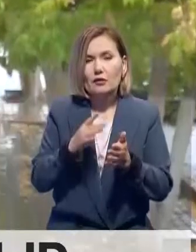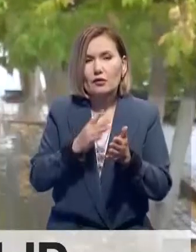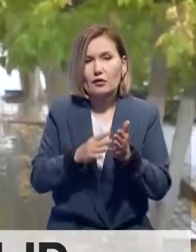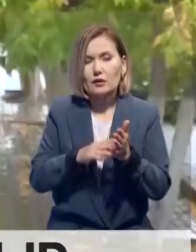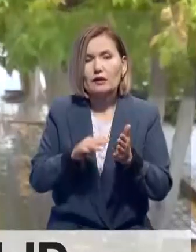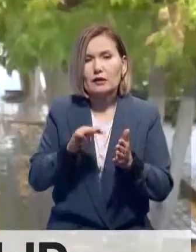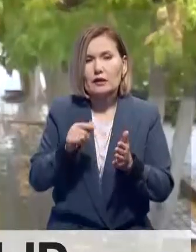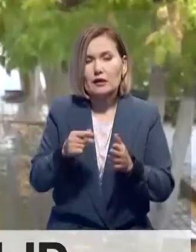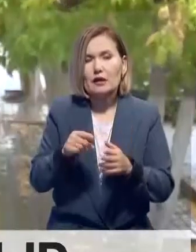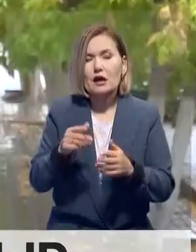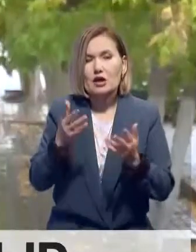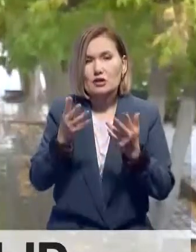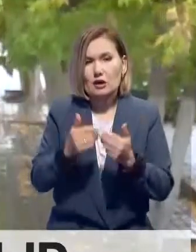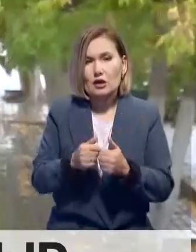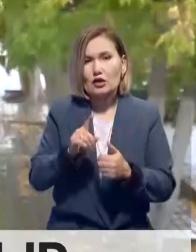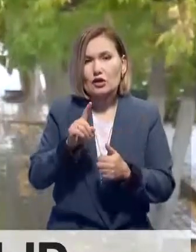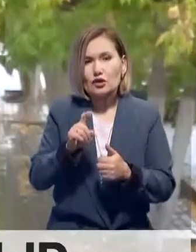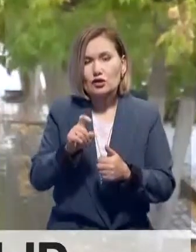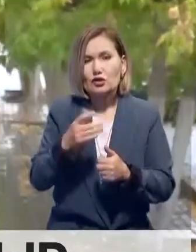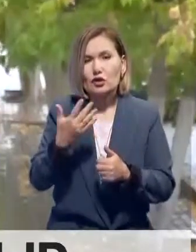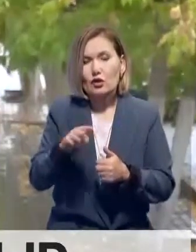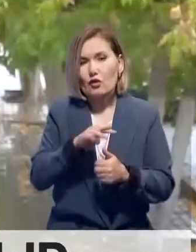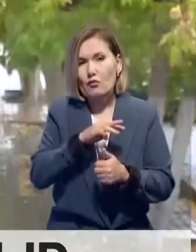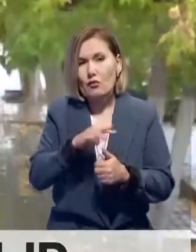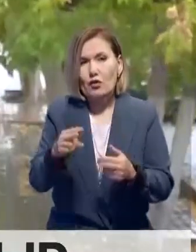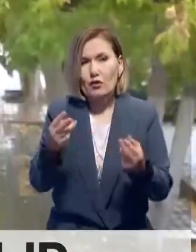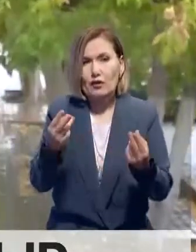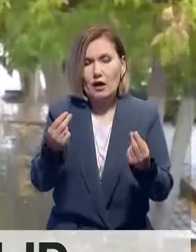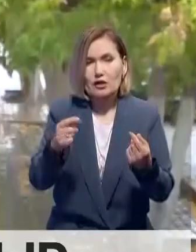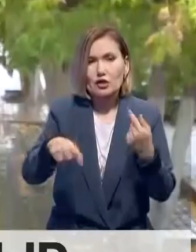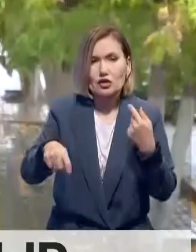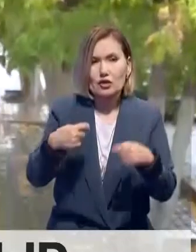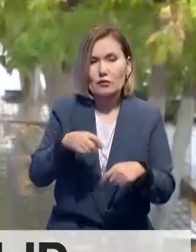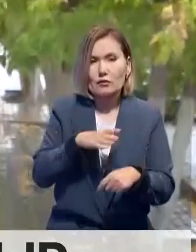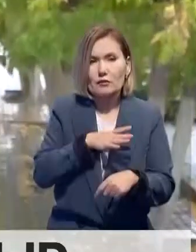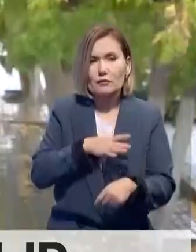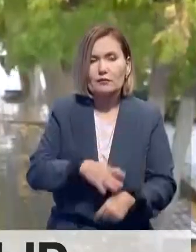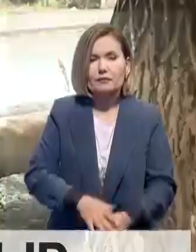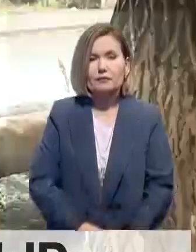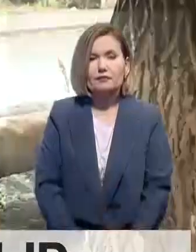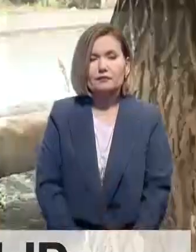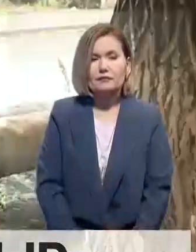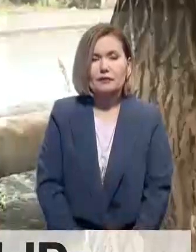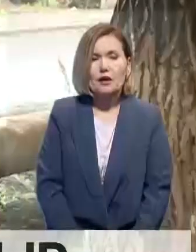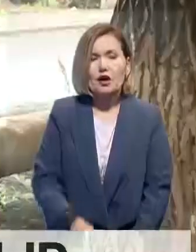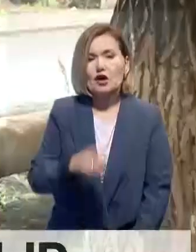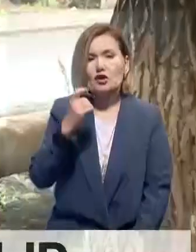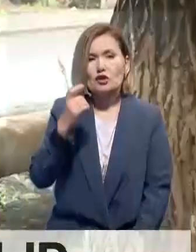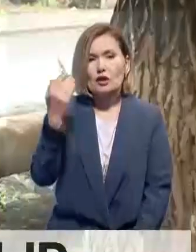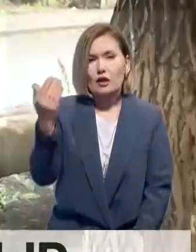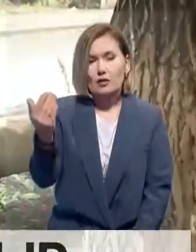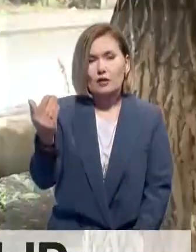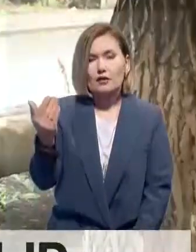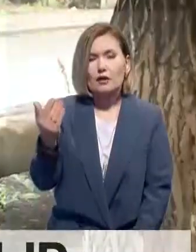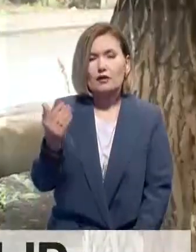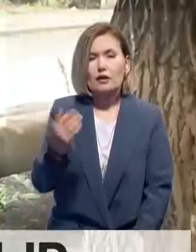90 теңгеден болса, санаңыздар бір 100-150 миллионын артық болмаса енді кем болмаса деп ойламайды. Шаруалардан бізге